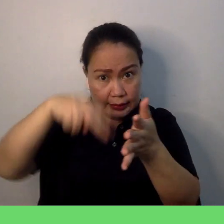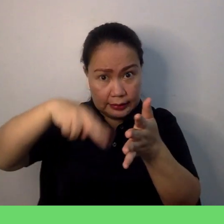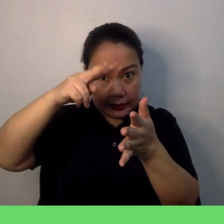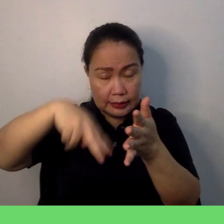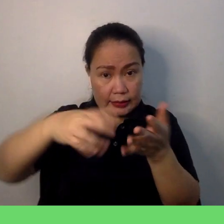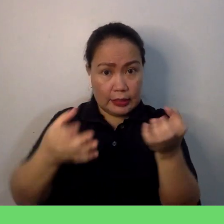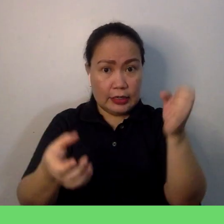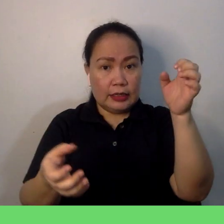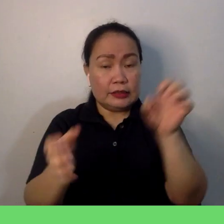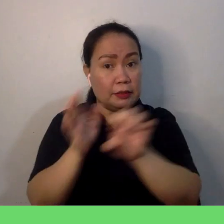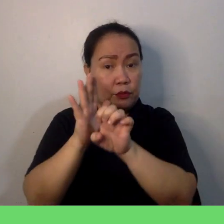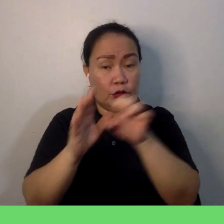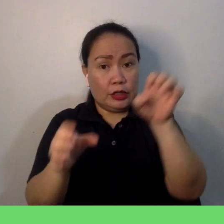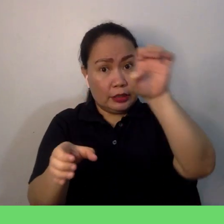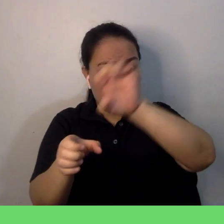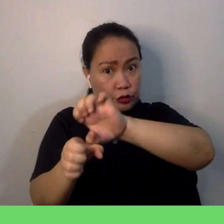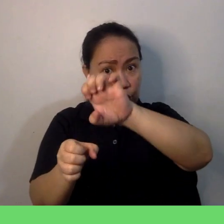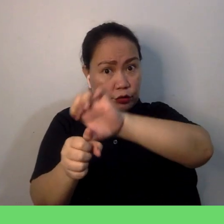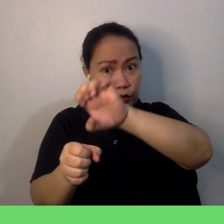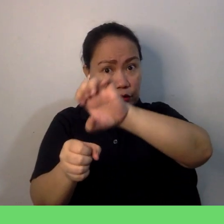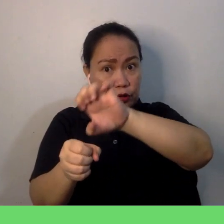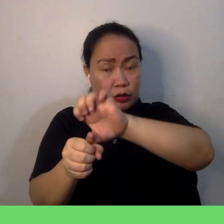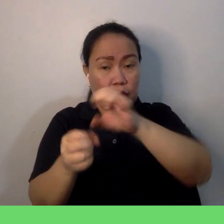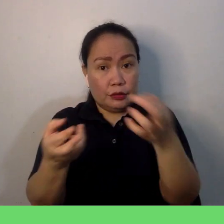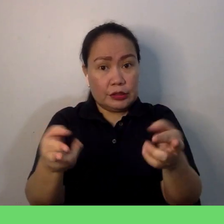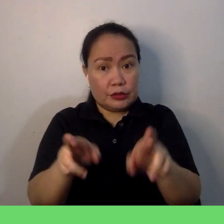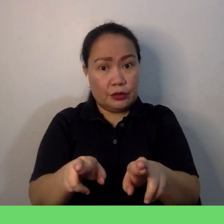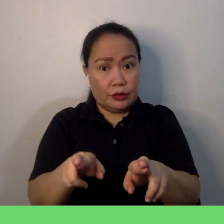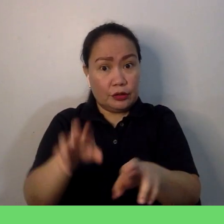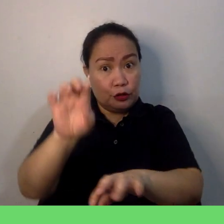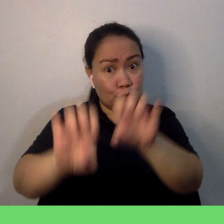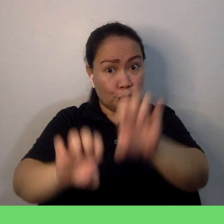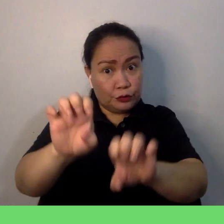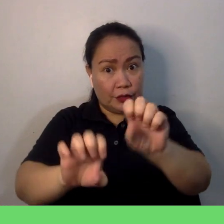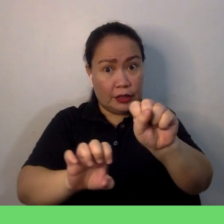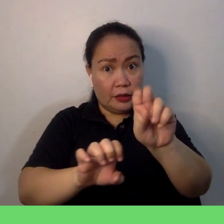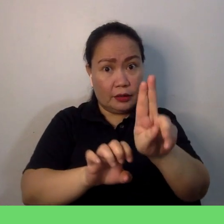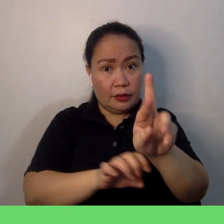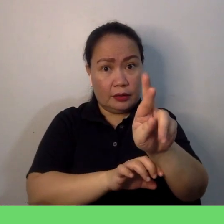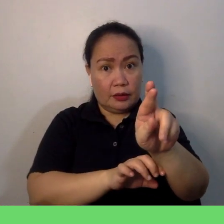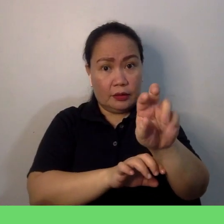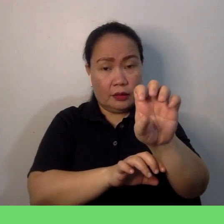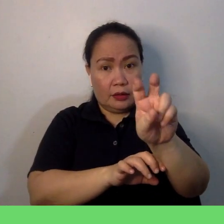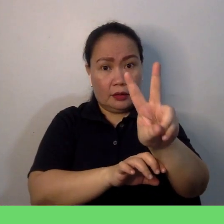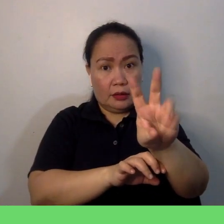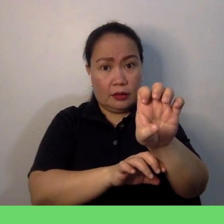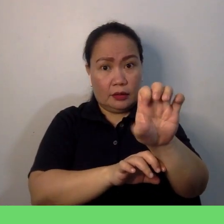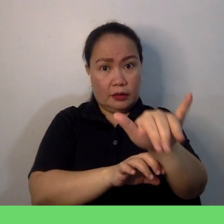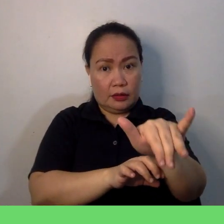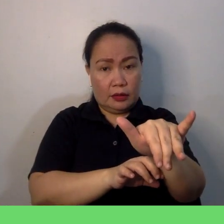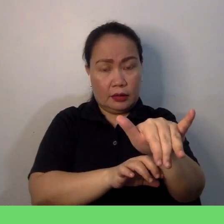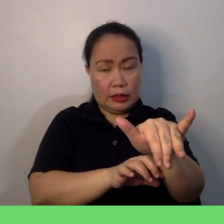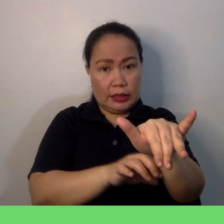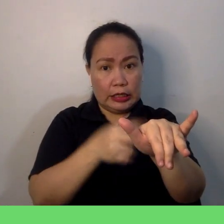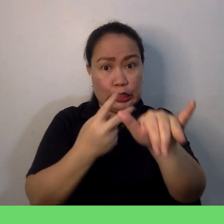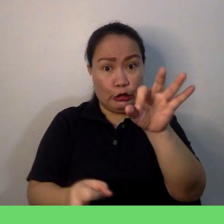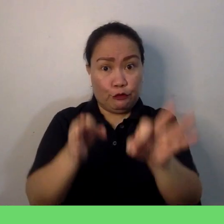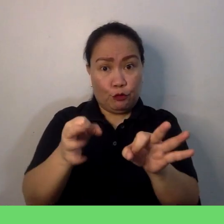election results, lalo na sa survey, lalo na itong survey, madalas yan kapag nanonood tayo ng TV, di